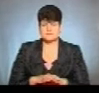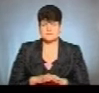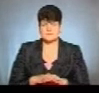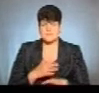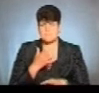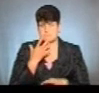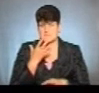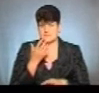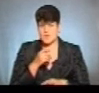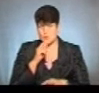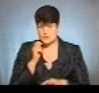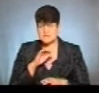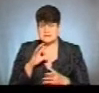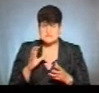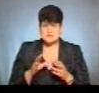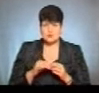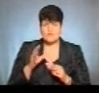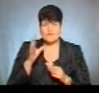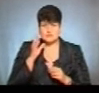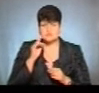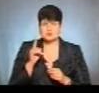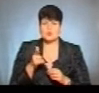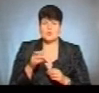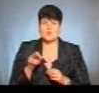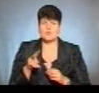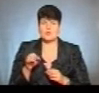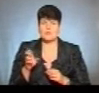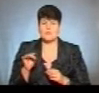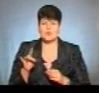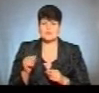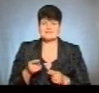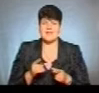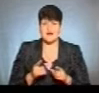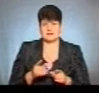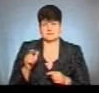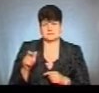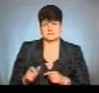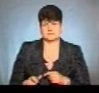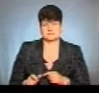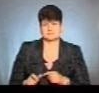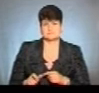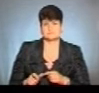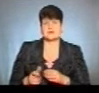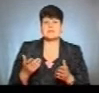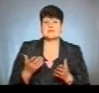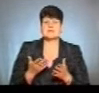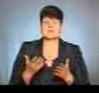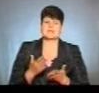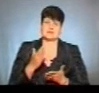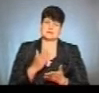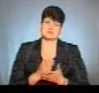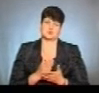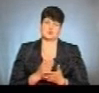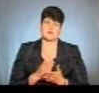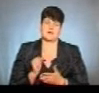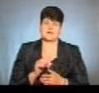півдня України загалом вважали, що Голобородько – це реальний персонаж, який існує, а